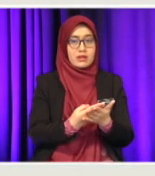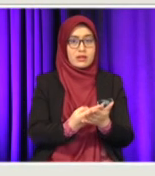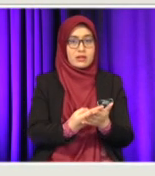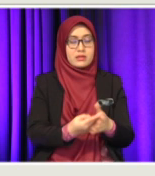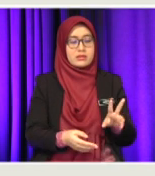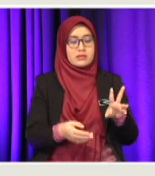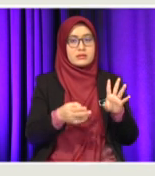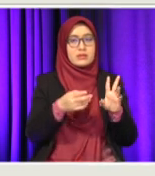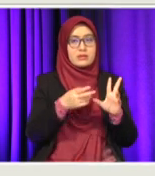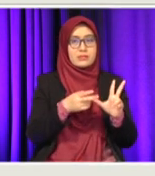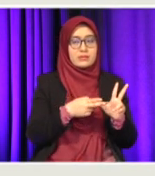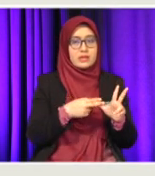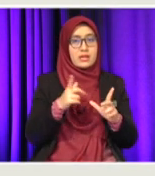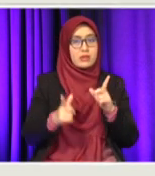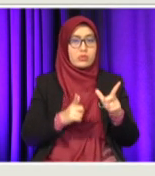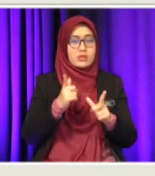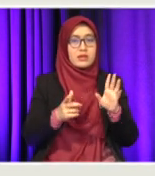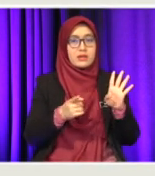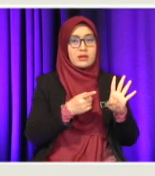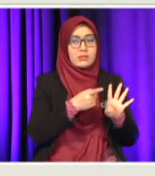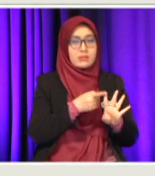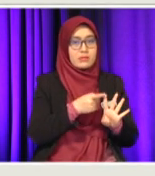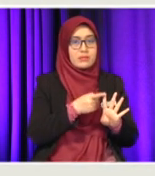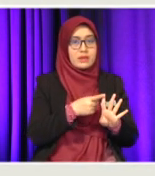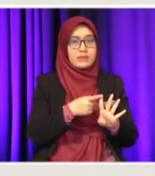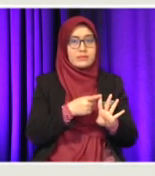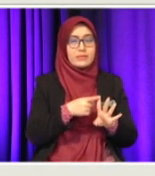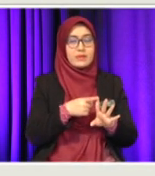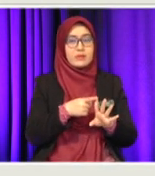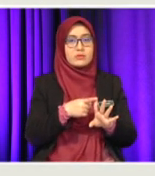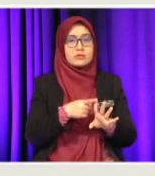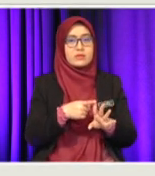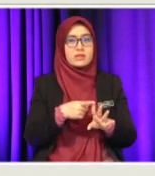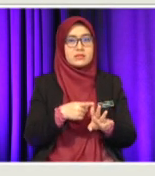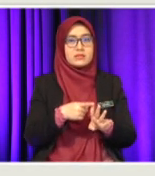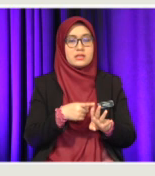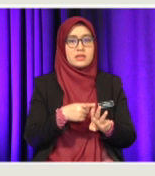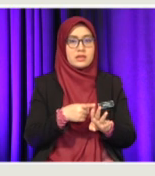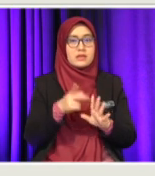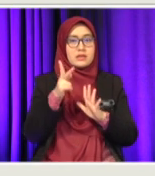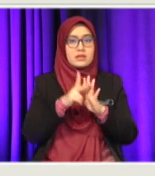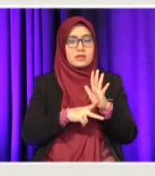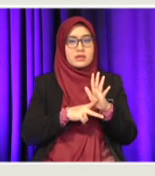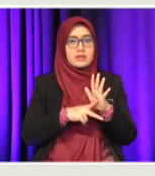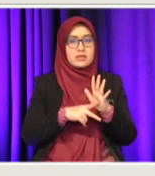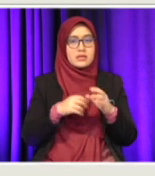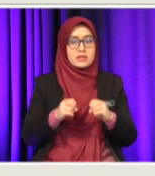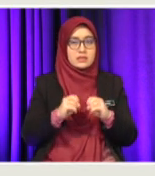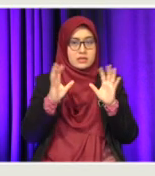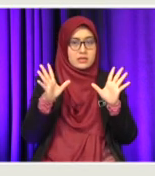ibarat kenyataan merangsang dan enggak apa-apa Oke kita tengok yang pertama produk